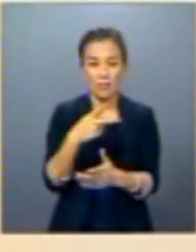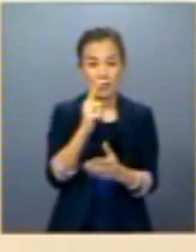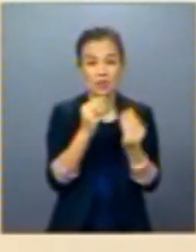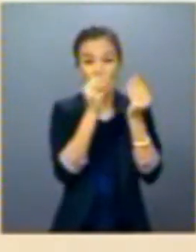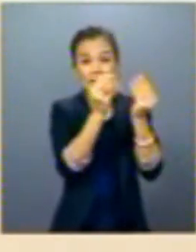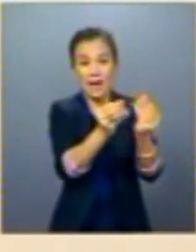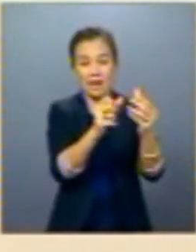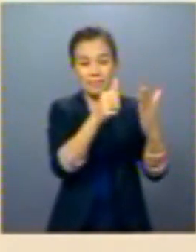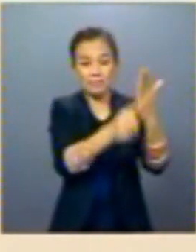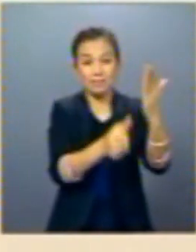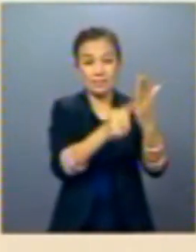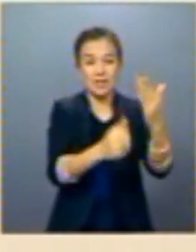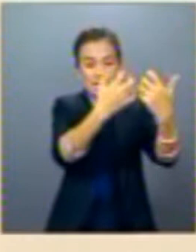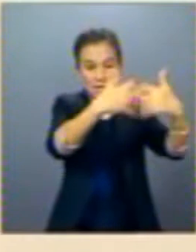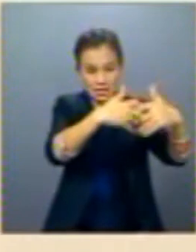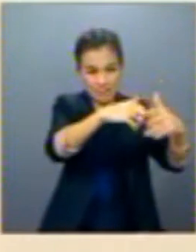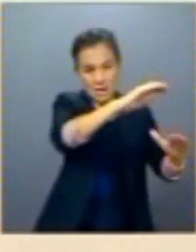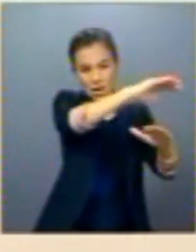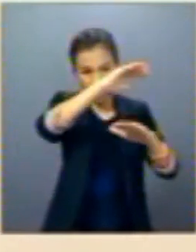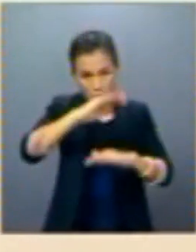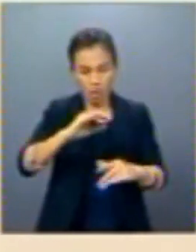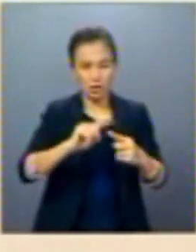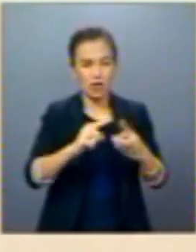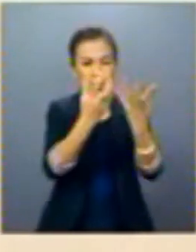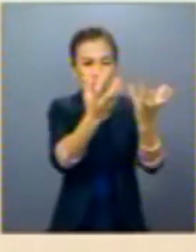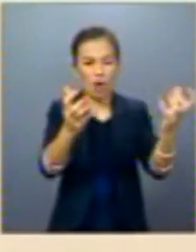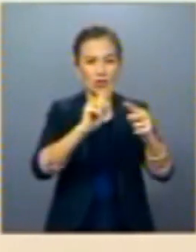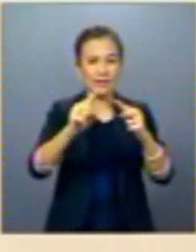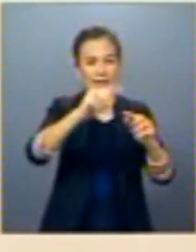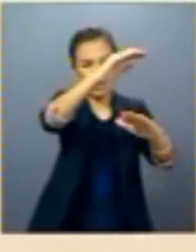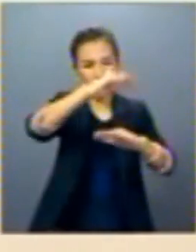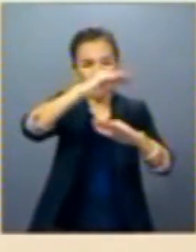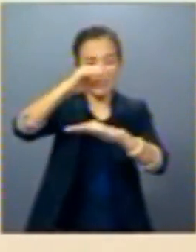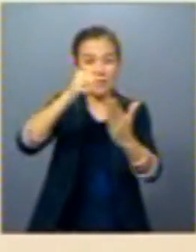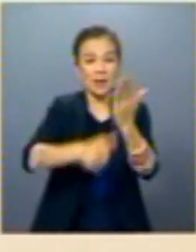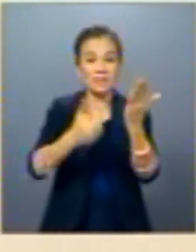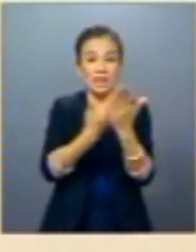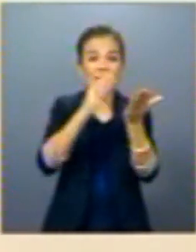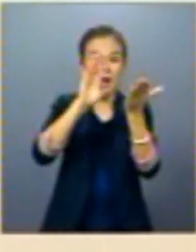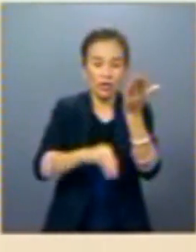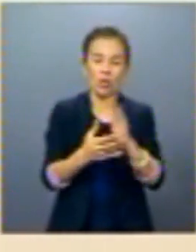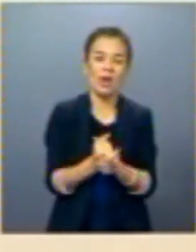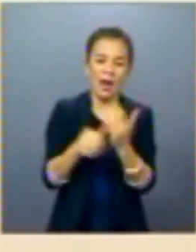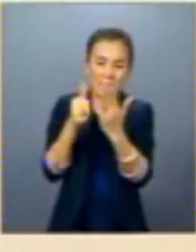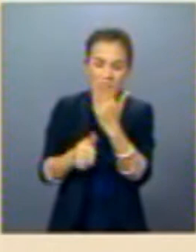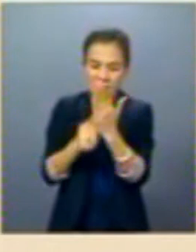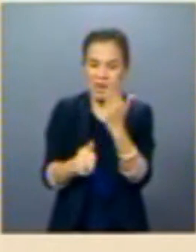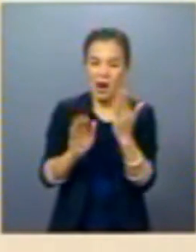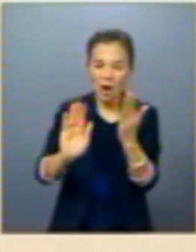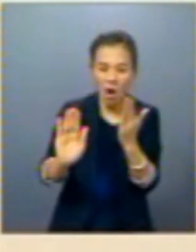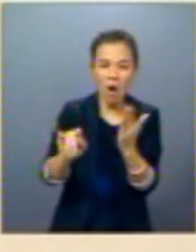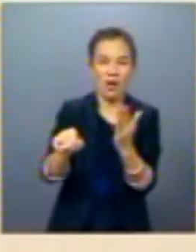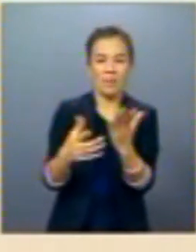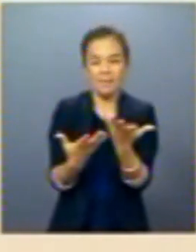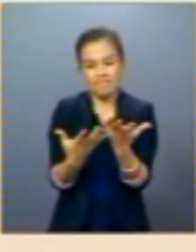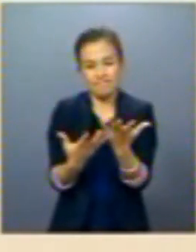ากรขาเข้าเครื่องจักรการลดหย่อนอากรขาเข้าวัตถุดิบและวัสดุจำเป็นยกเว้นภาษีเงินได้นิติบุคคลยกเว้นอากรนำ